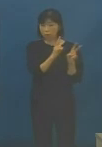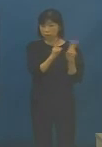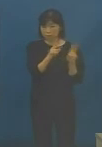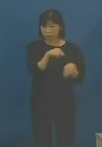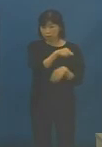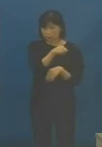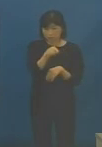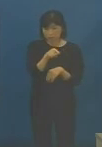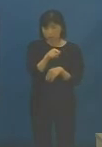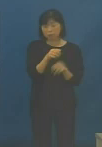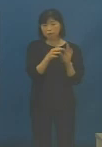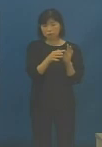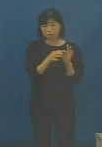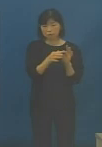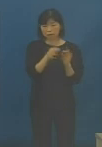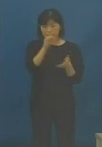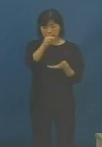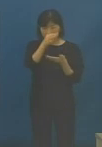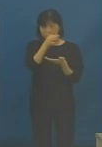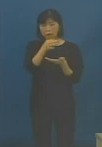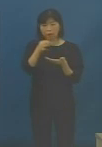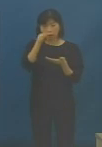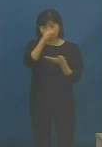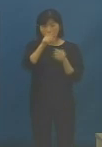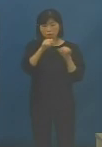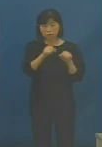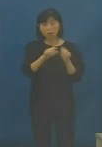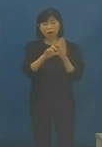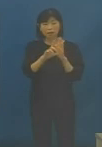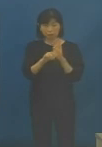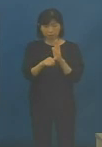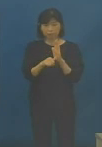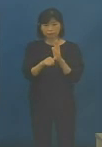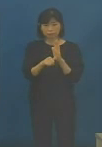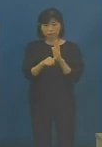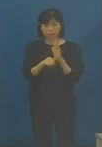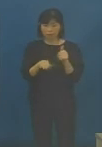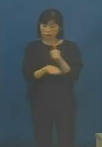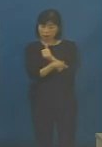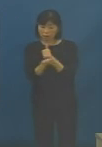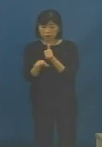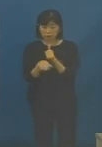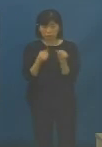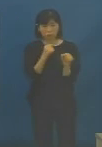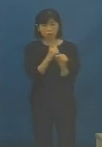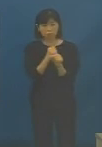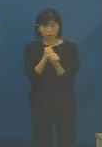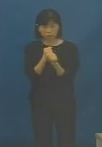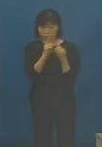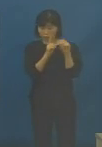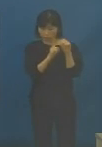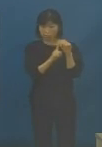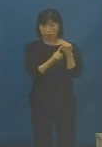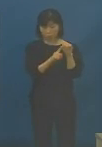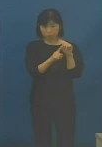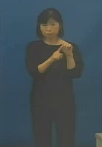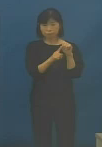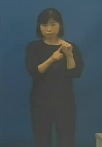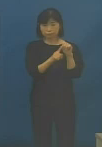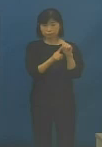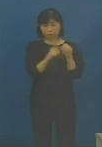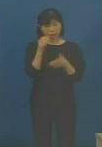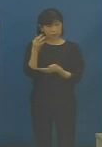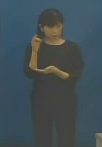について、この賃上げをしようという場合には、環境づくりのための、資